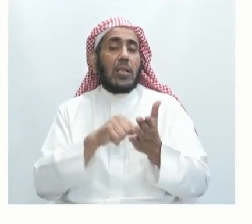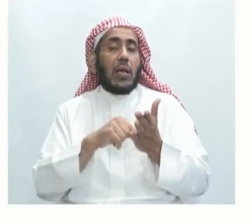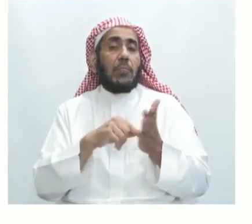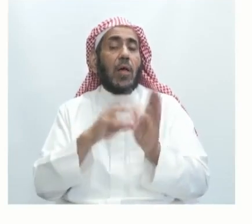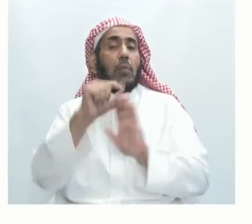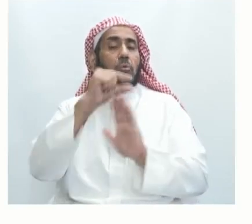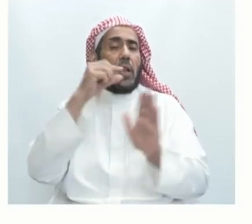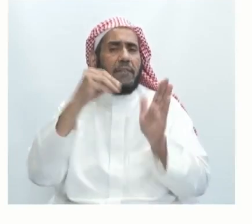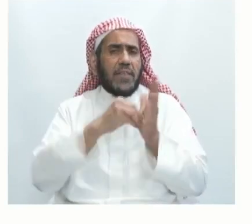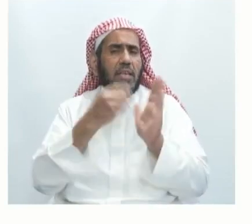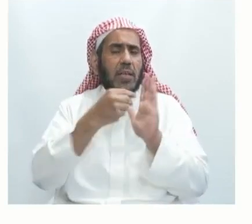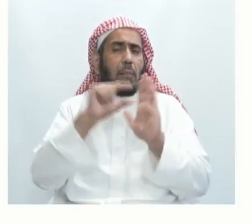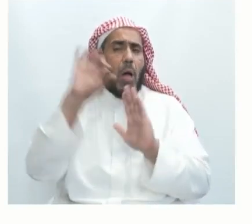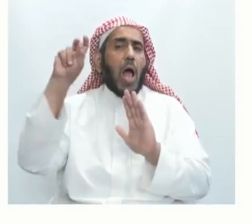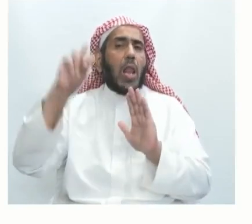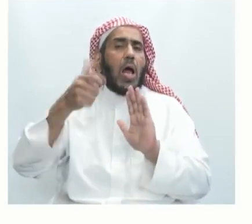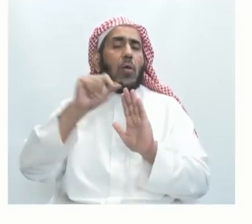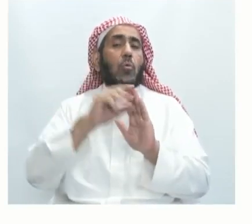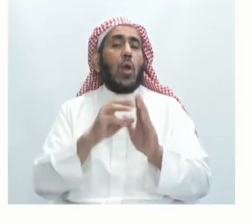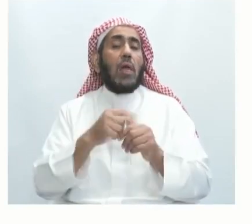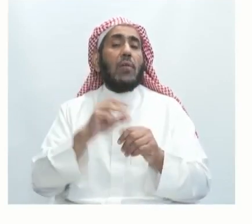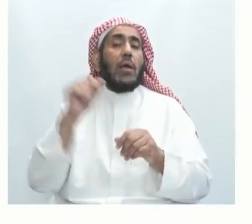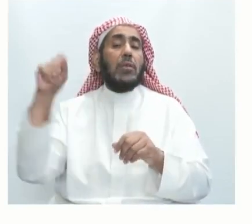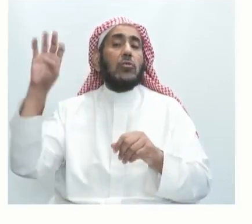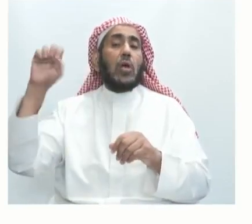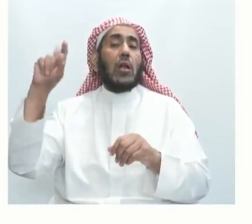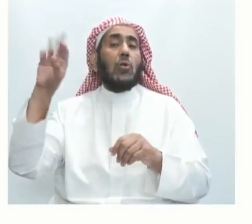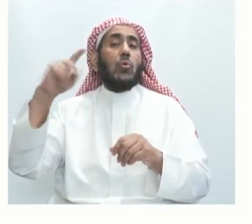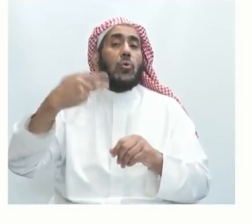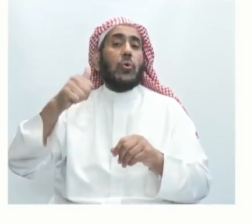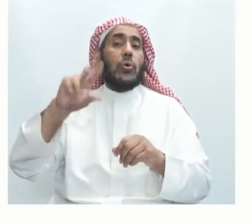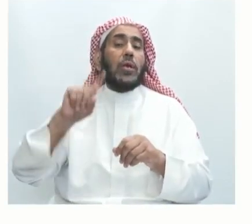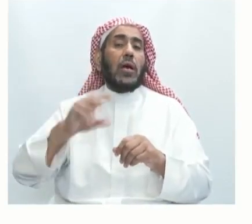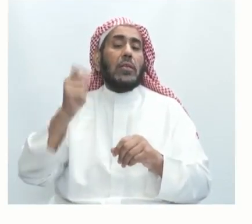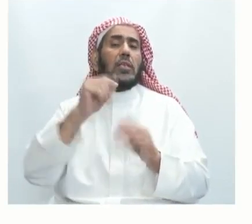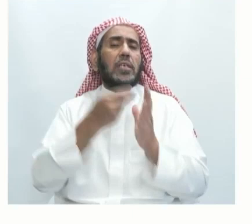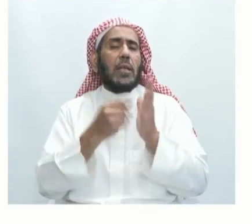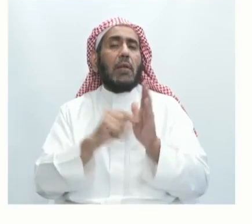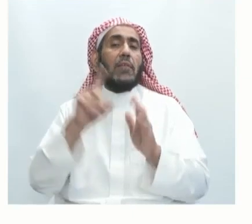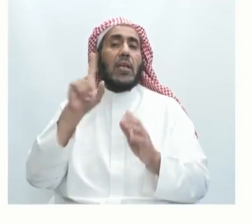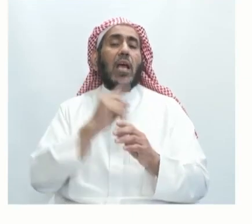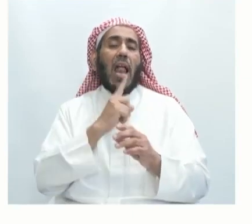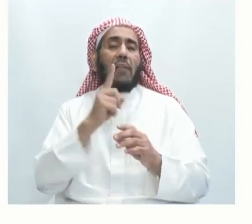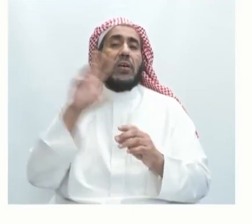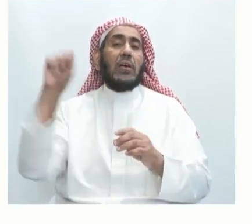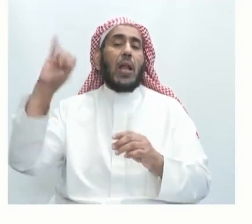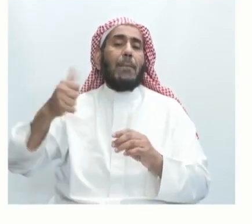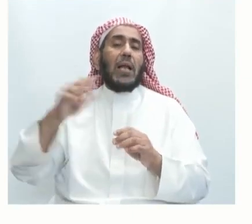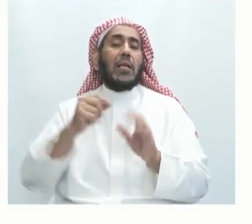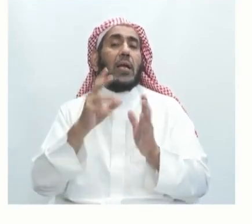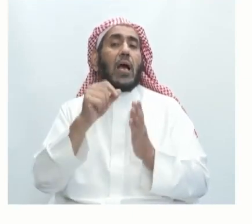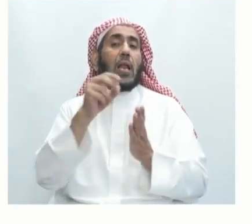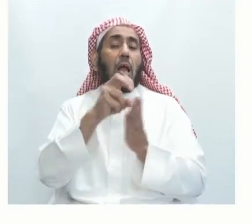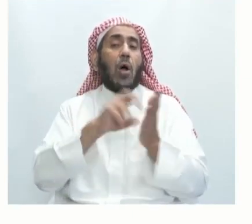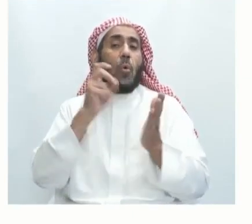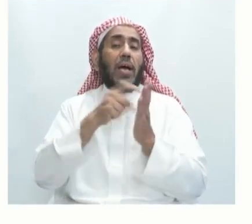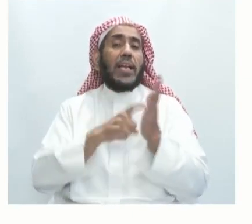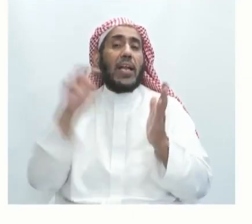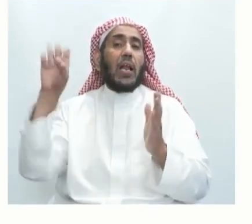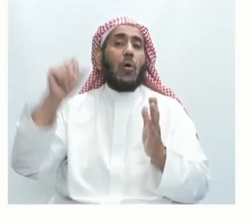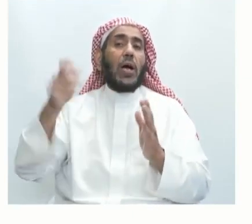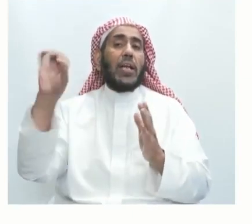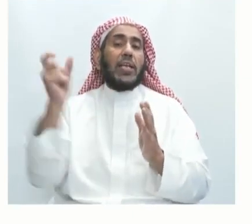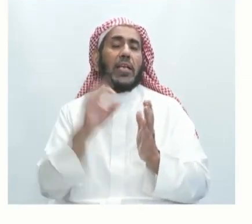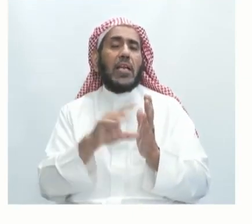المصطلح وايضا الف ابن جزيل الغرناطي كتابا في الفقه المالكي سماه القوانين الفقهيه وايضا